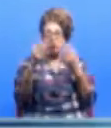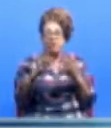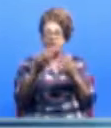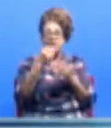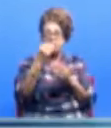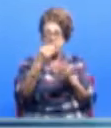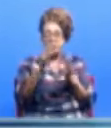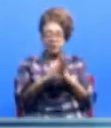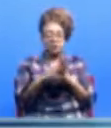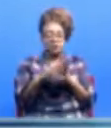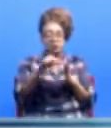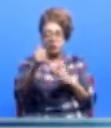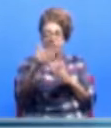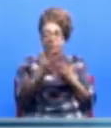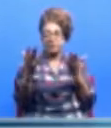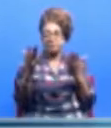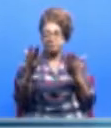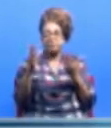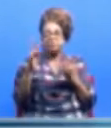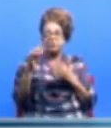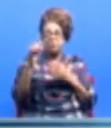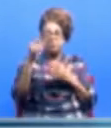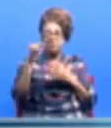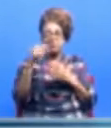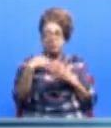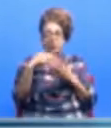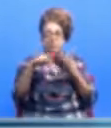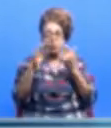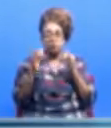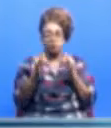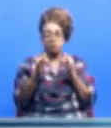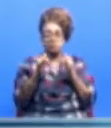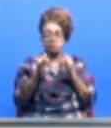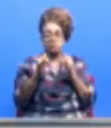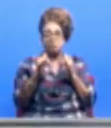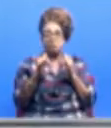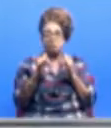mahitaji mengine wakazi hao. Martin Mwangi ana taarifa hiyo.